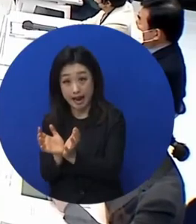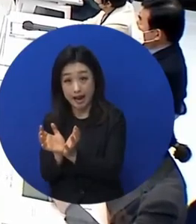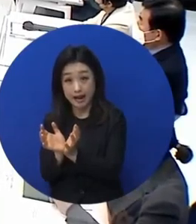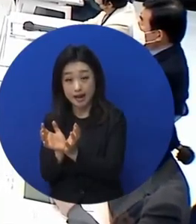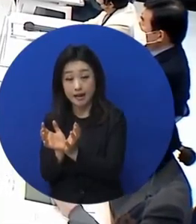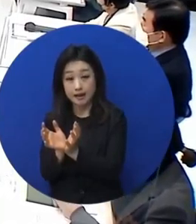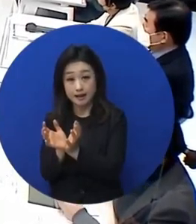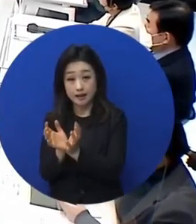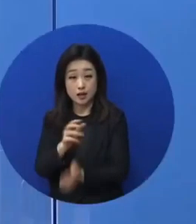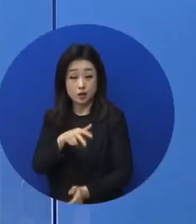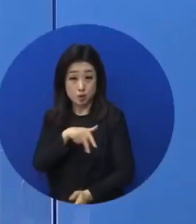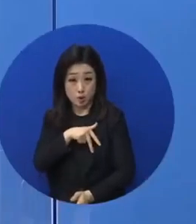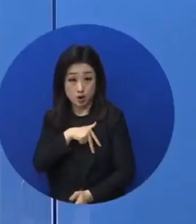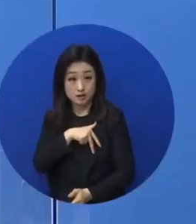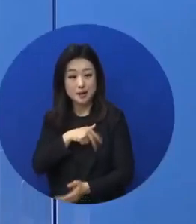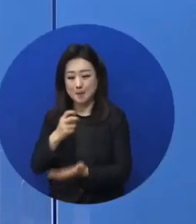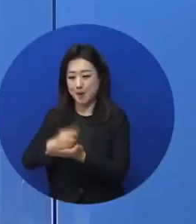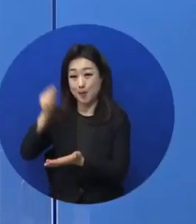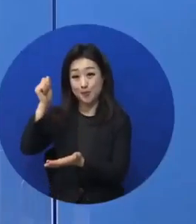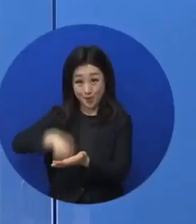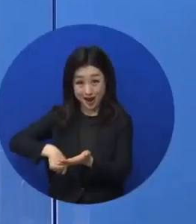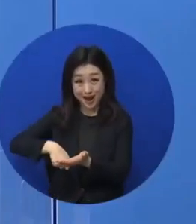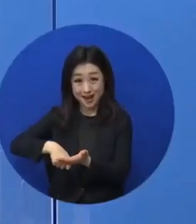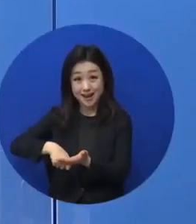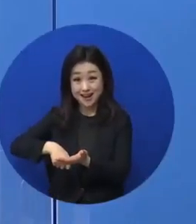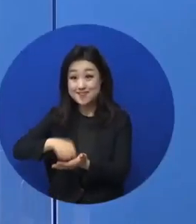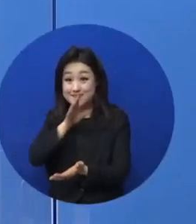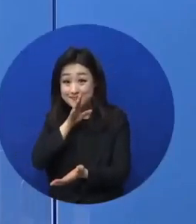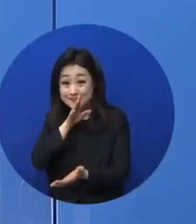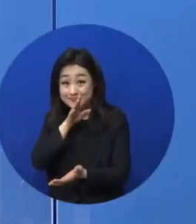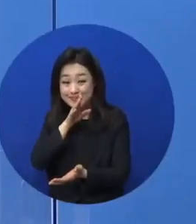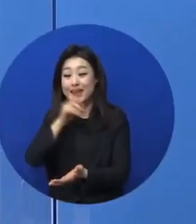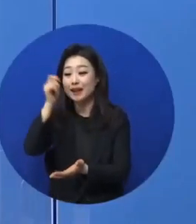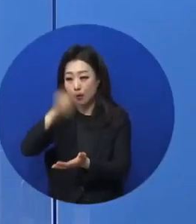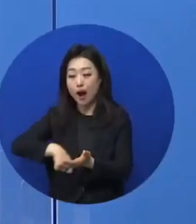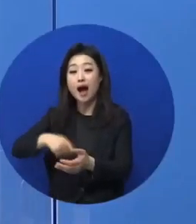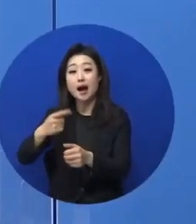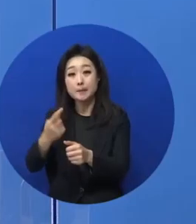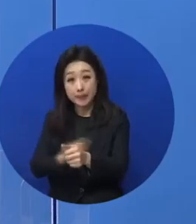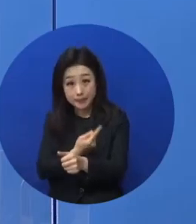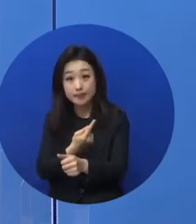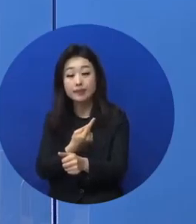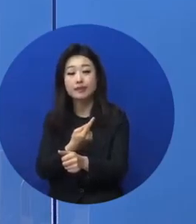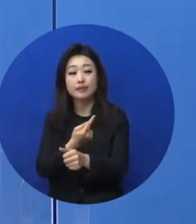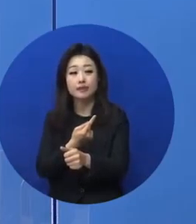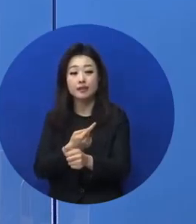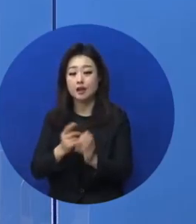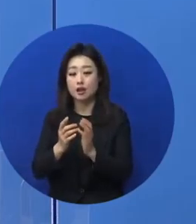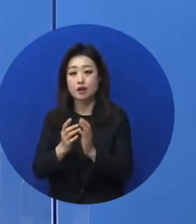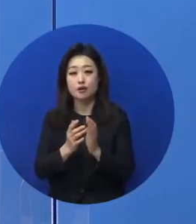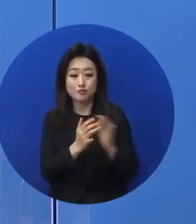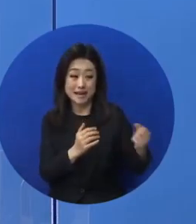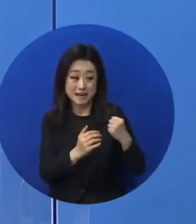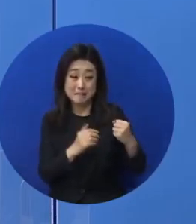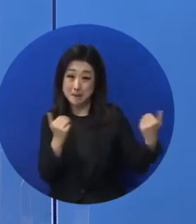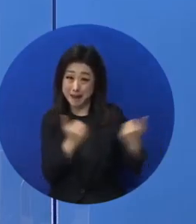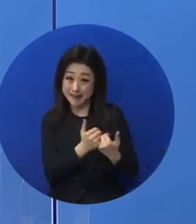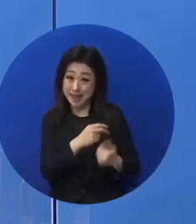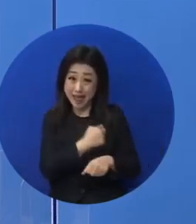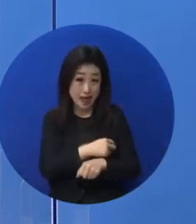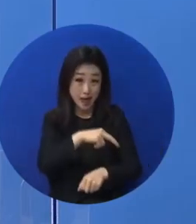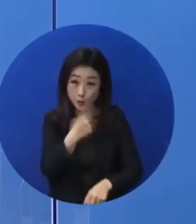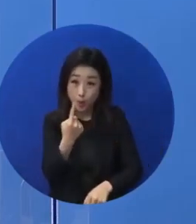지도부와 의원님들이 꼭 통과시켜 주시겠다고 하니까 가덕특별법이 통과가 되고 나면은 설령 국민의힘이 반대하더라도